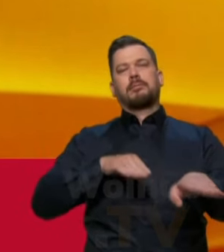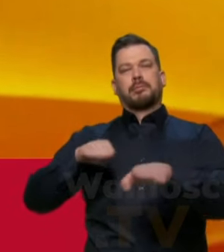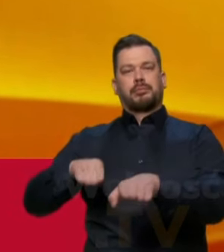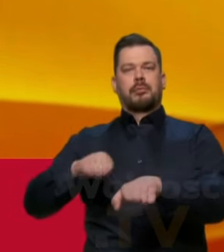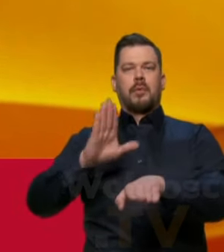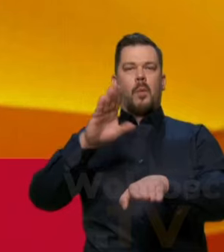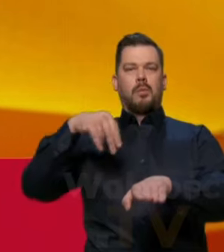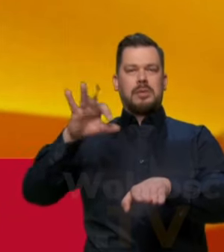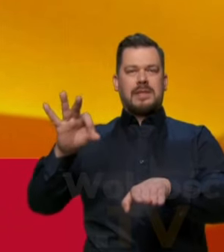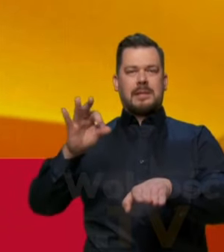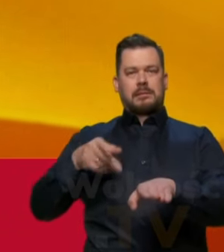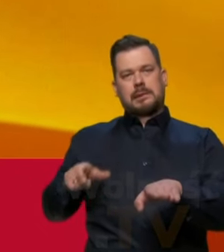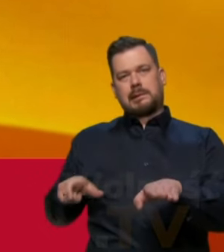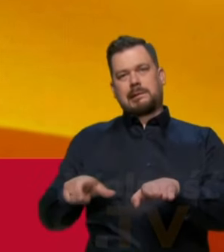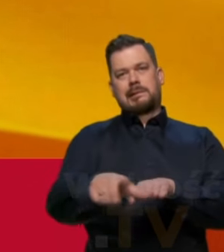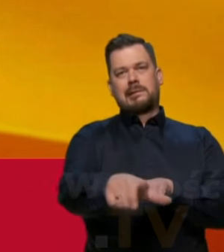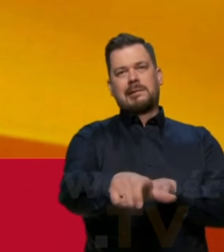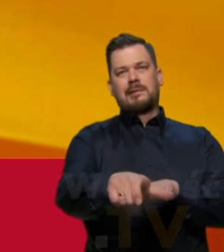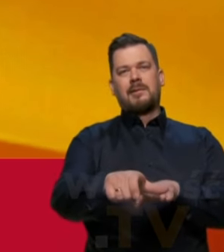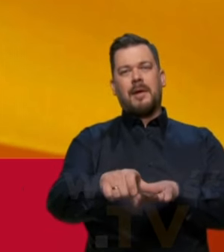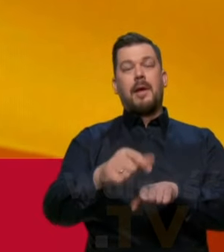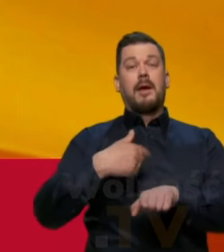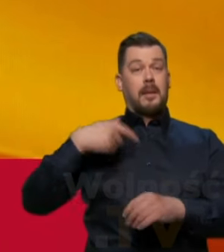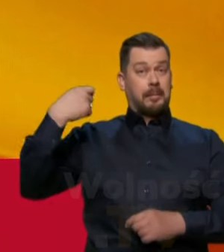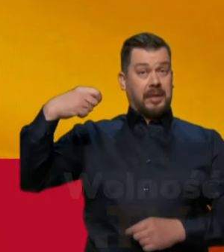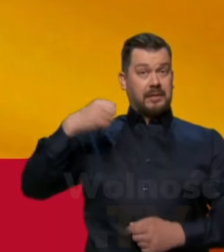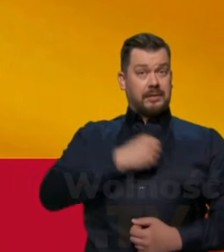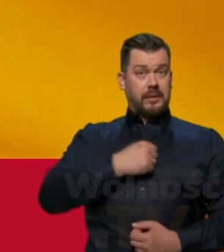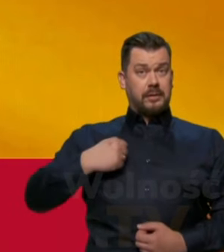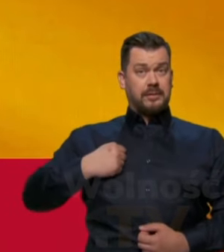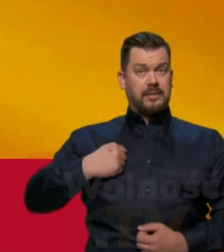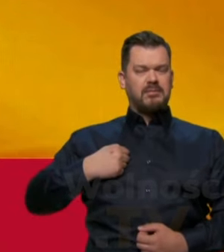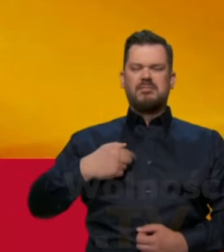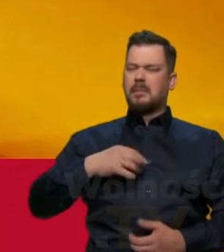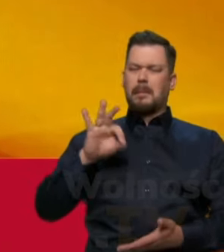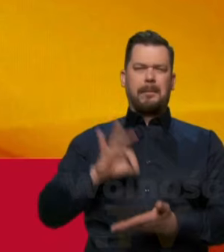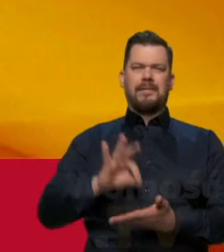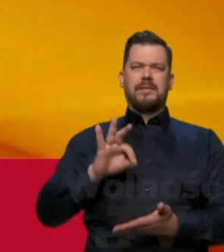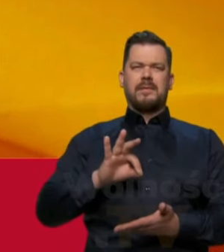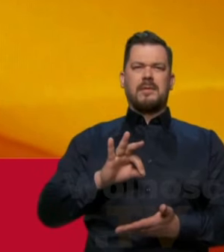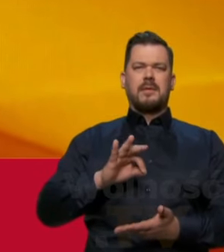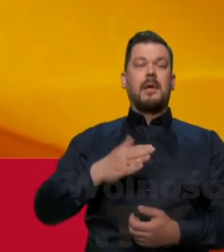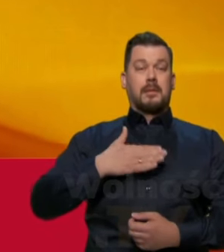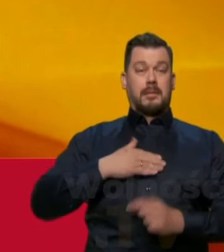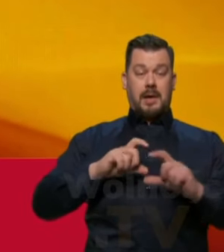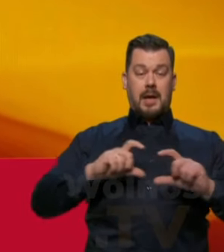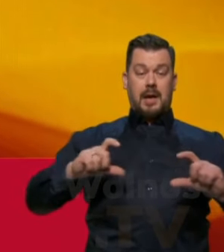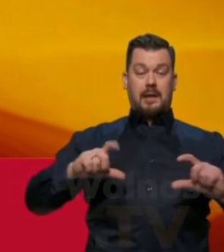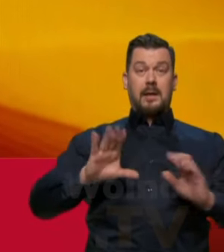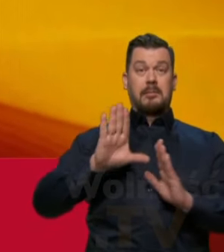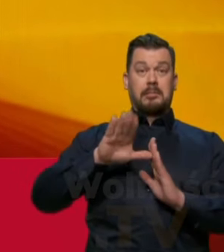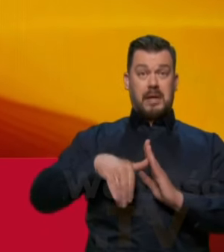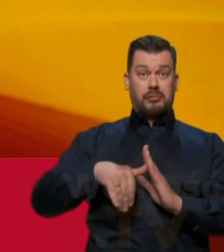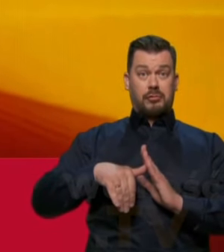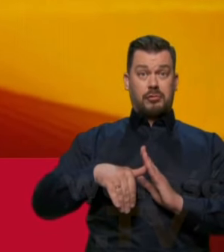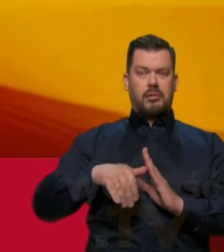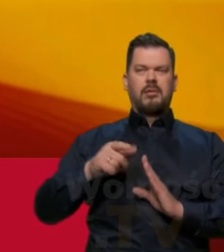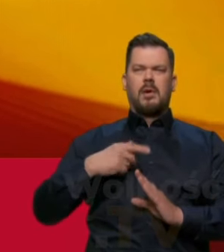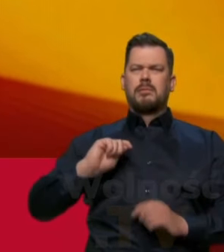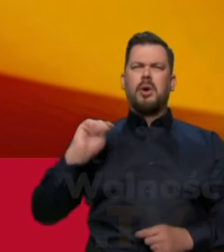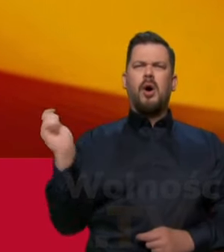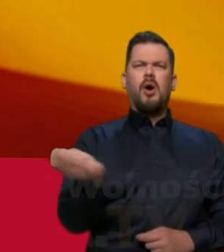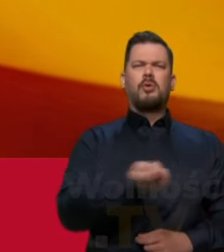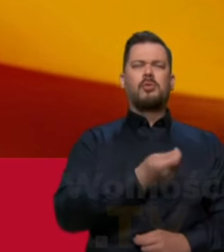buspas. I jako prezydentka Warszawy zagwarantuję państwu jedno. Mając w kieszeni kartę miejską, będziecie mogli podróżować po